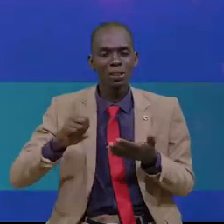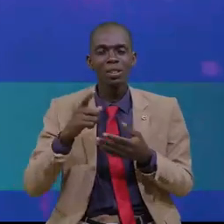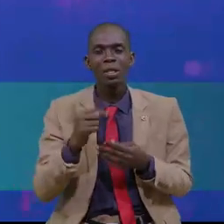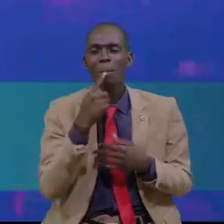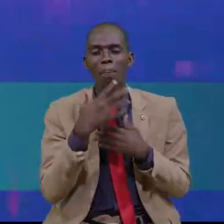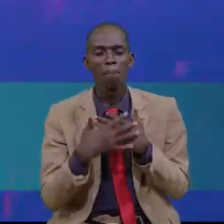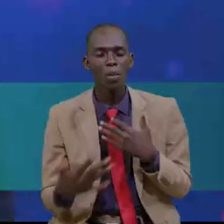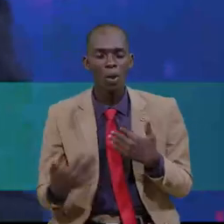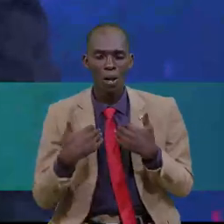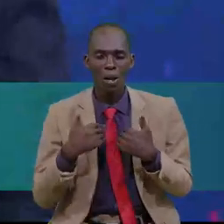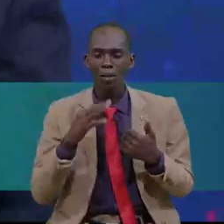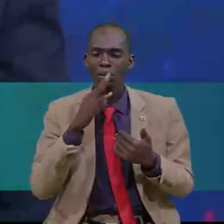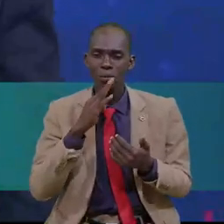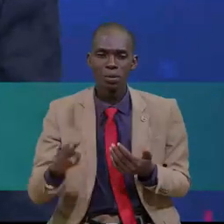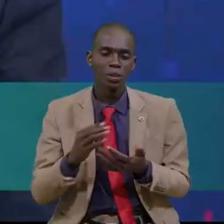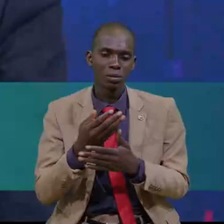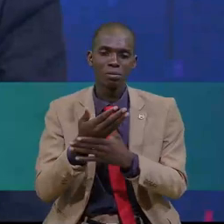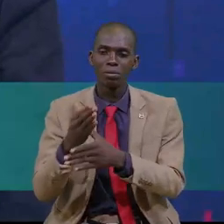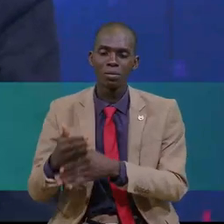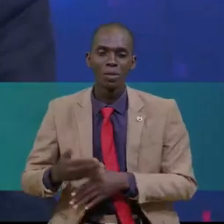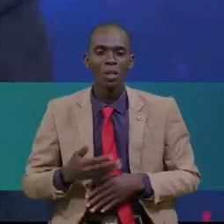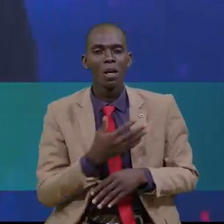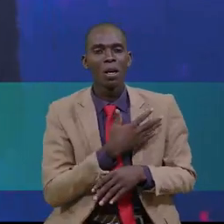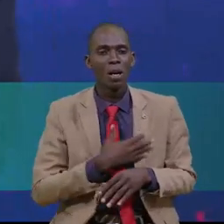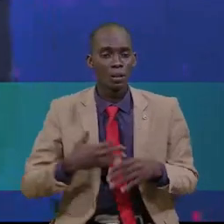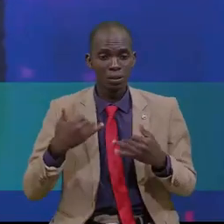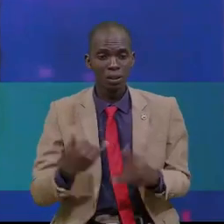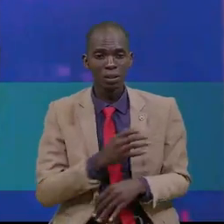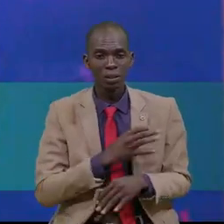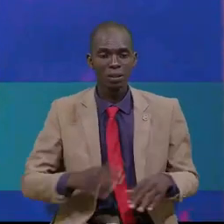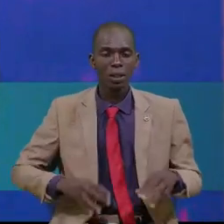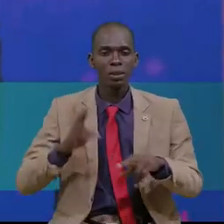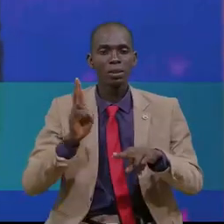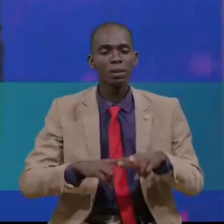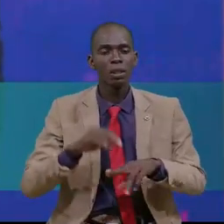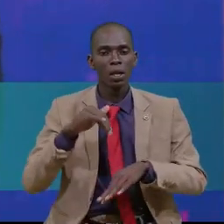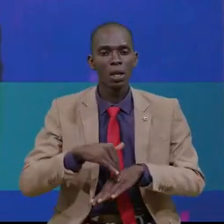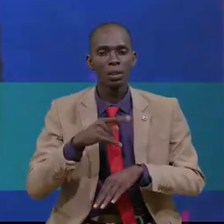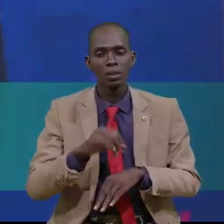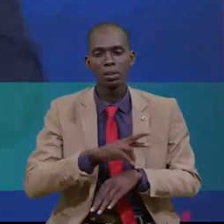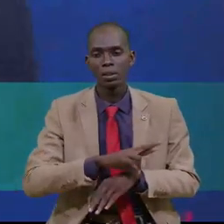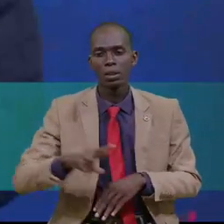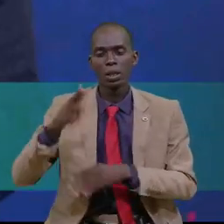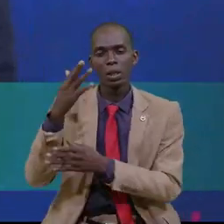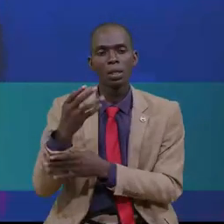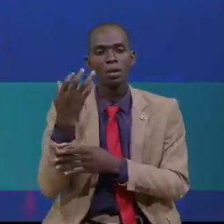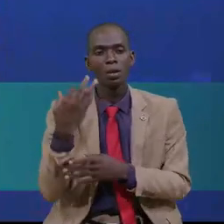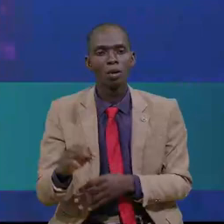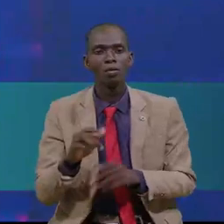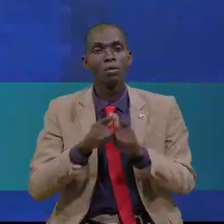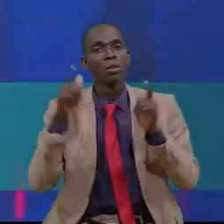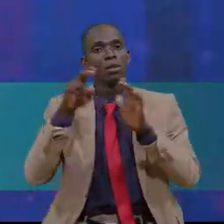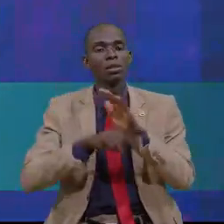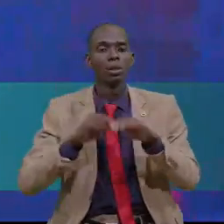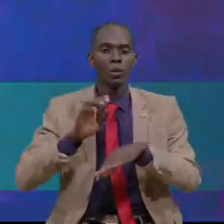Le sang a été versé. Maintenant, il s'est assis à la droite de la majesté dans les lieux